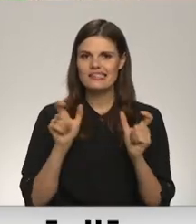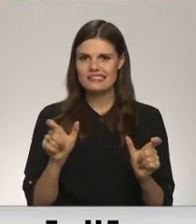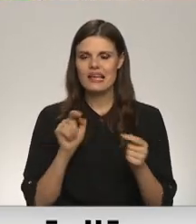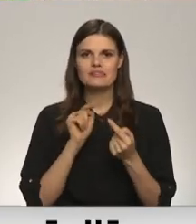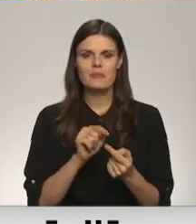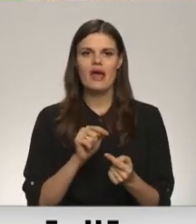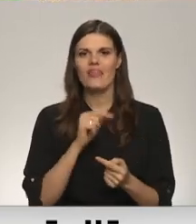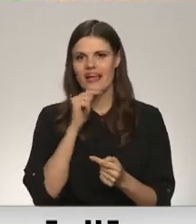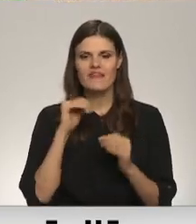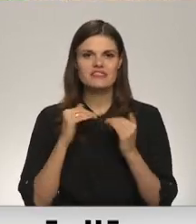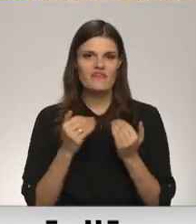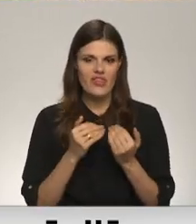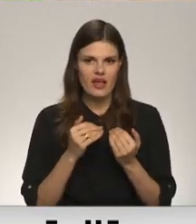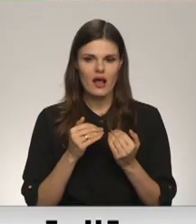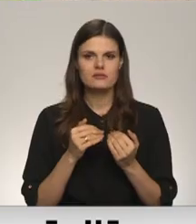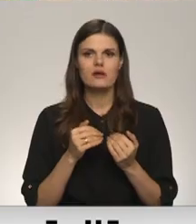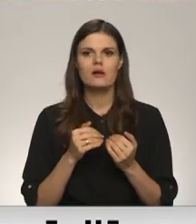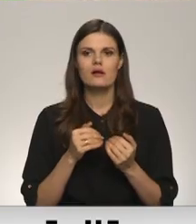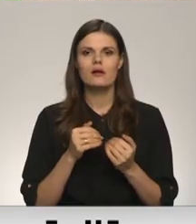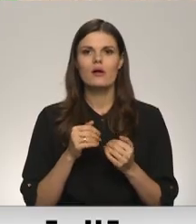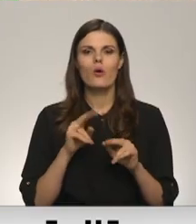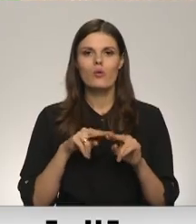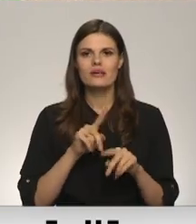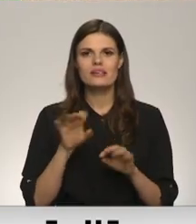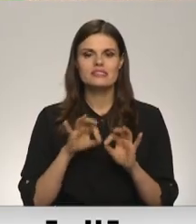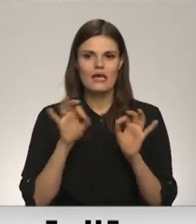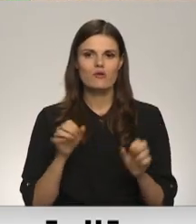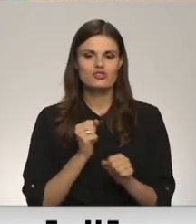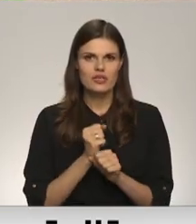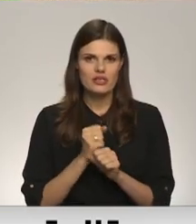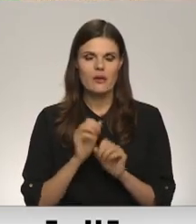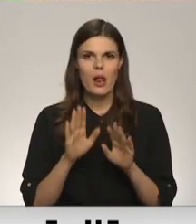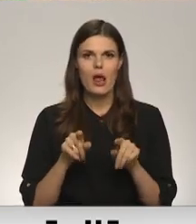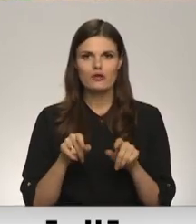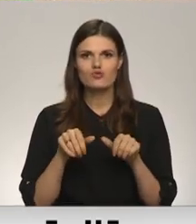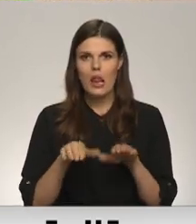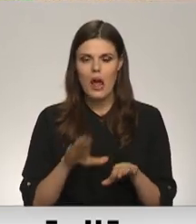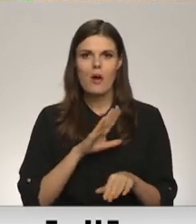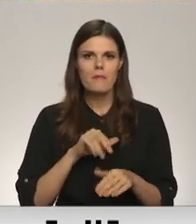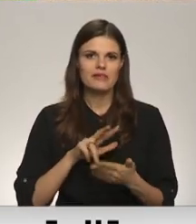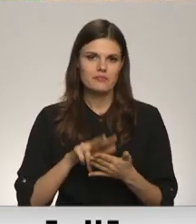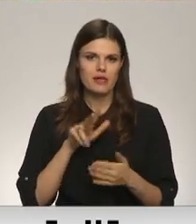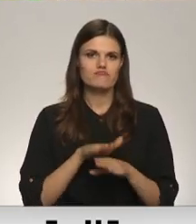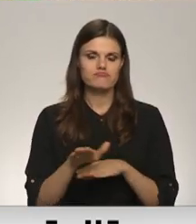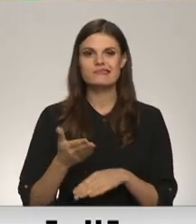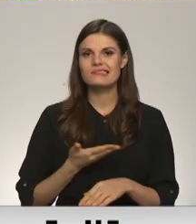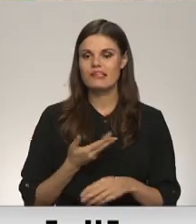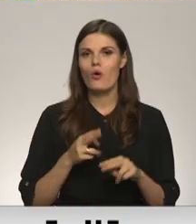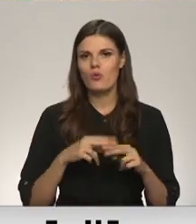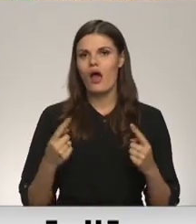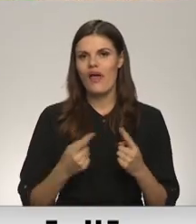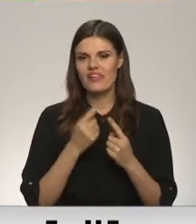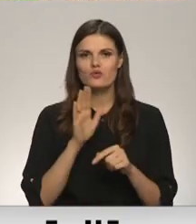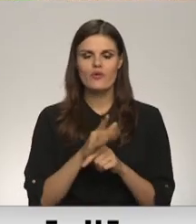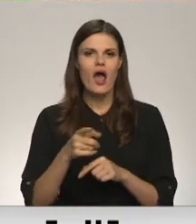Civilās aviācijas aģentūra, kā izpildītājs, jau ir uzsākus darbu, lai tātad arī šo lēmumu pēc tā pieņemšanas realizētu dzīvē un attiecīgi